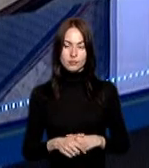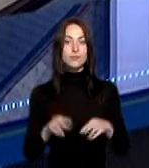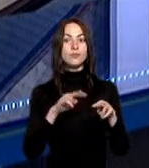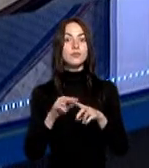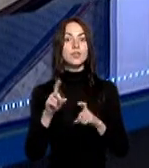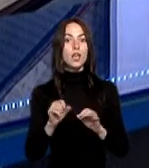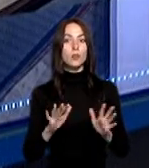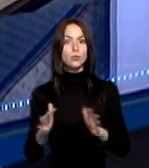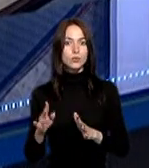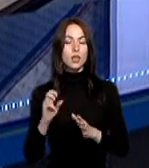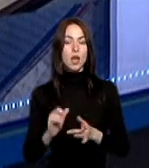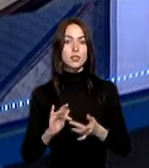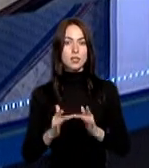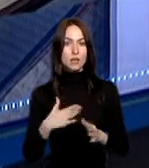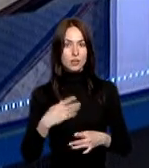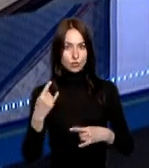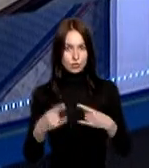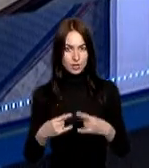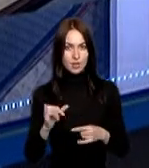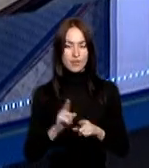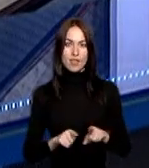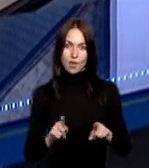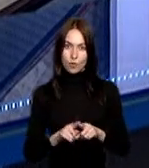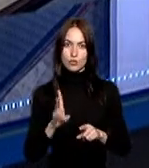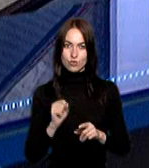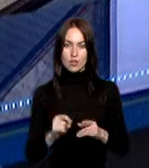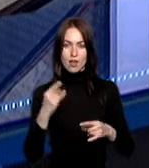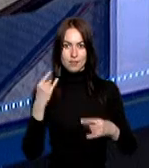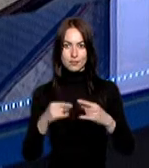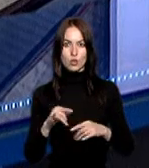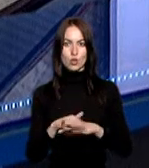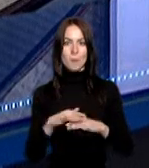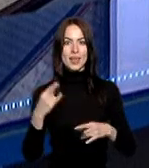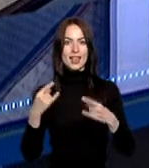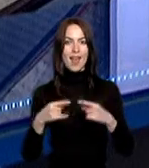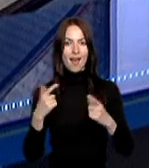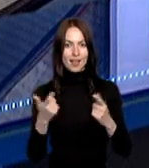Стежте за подіями на сайті Суспільне медіа, а також на сторінках Суспільне Харків у